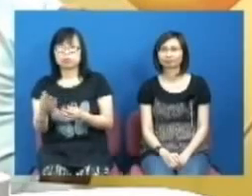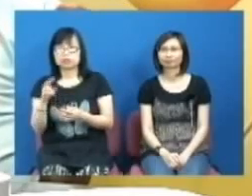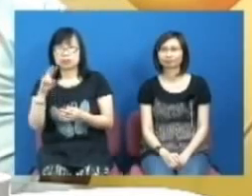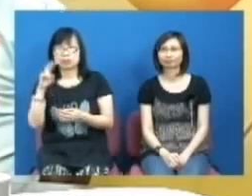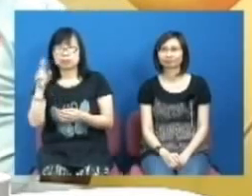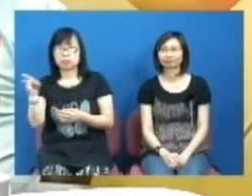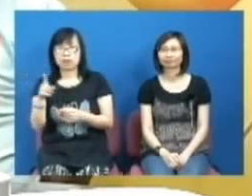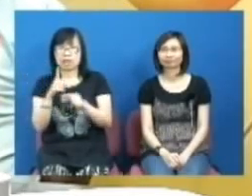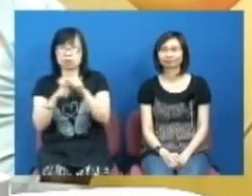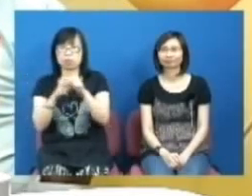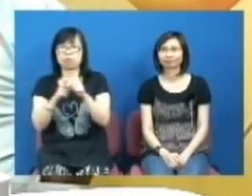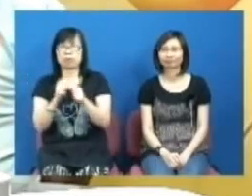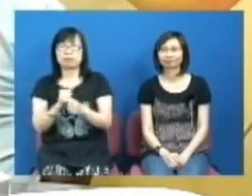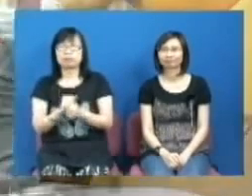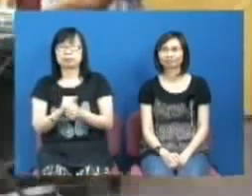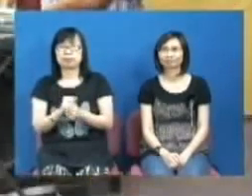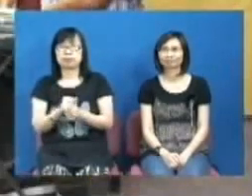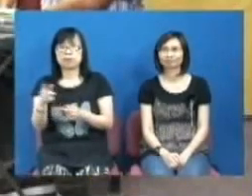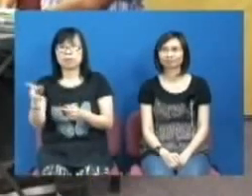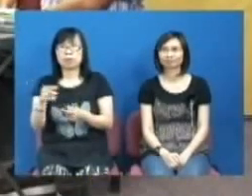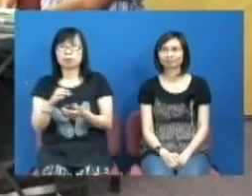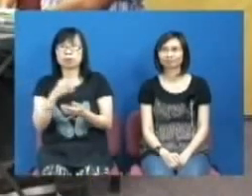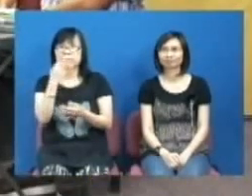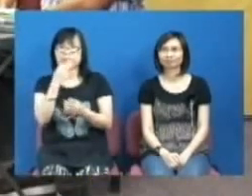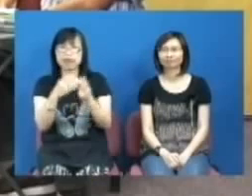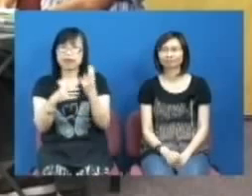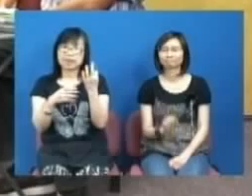係一個中間型嘅人咧，即係話你好多三四分啦，